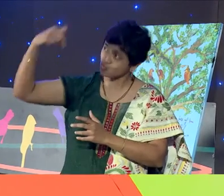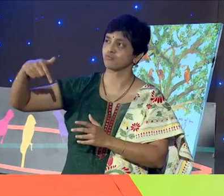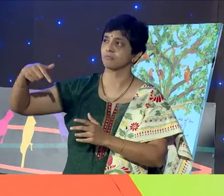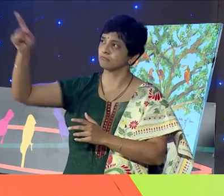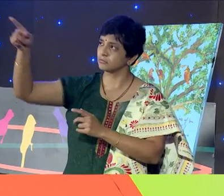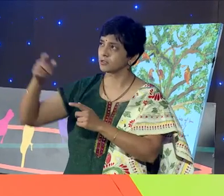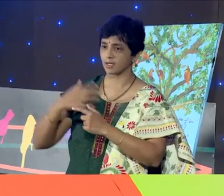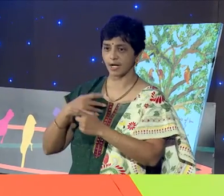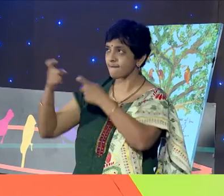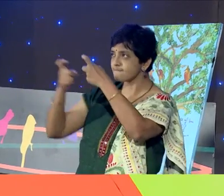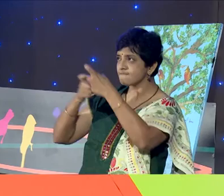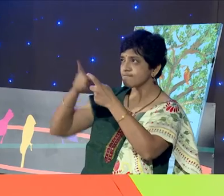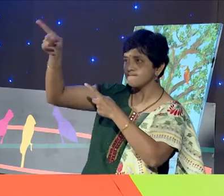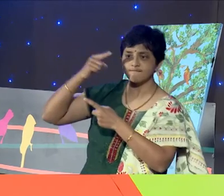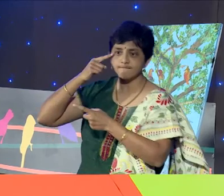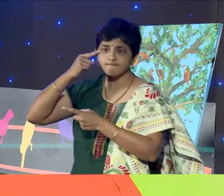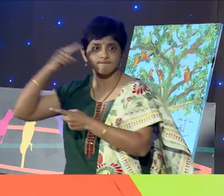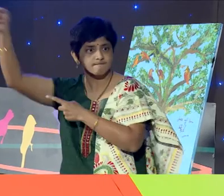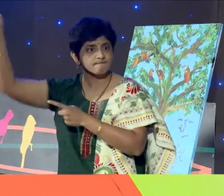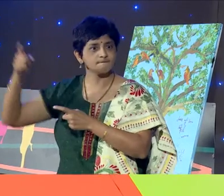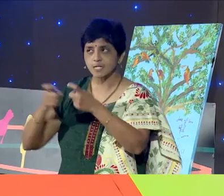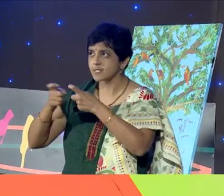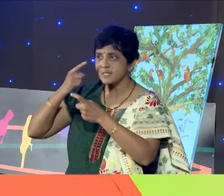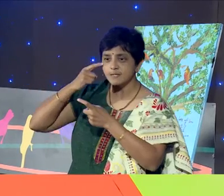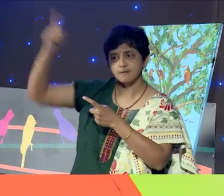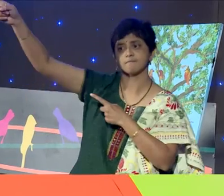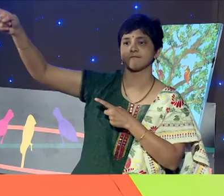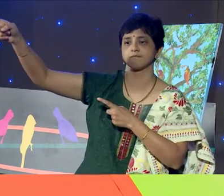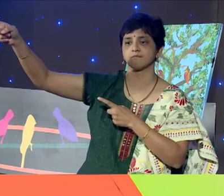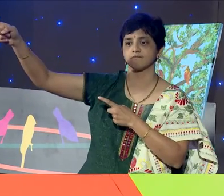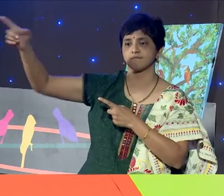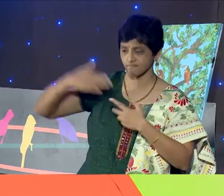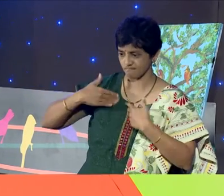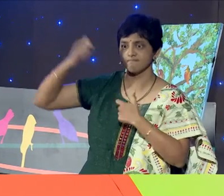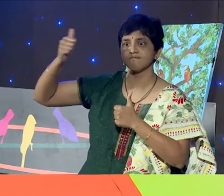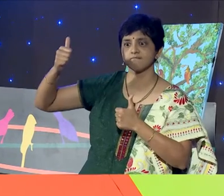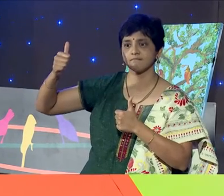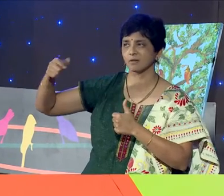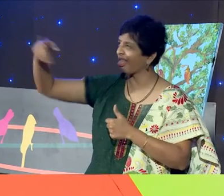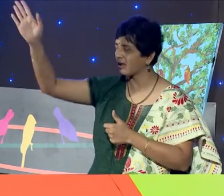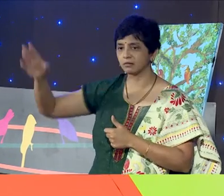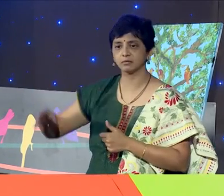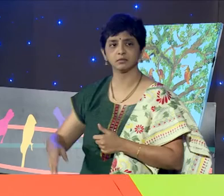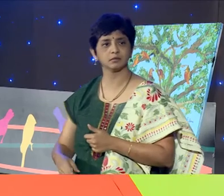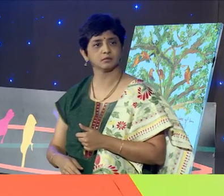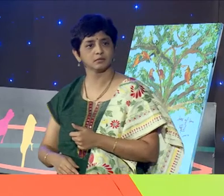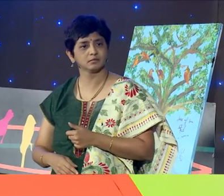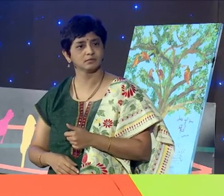परिवार, आप अगर मैं रकम की बात करूं तो उससे आप ज्यादा ठीक से समझ पाओगे कि हर एक मेरा ब्लाइंड